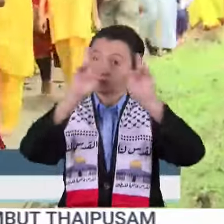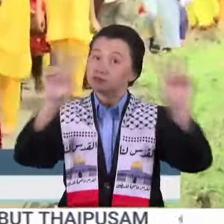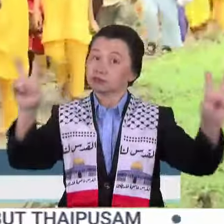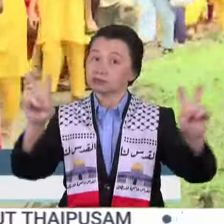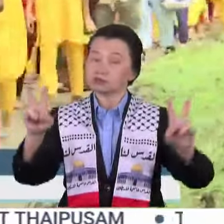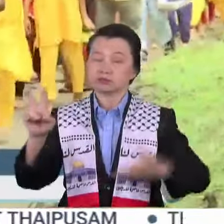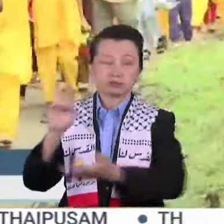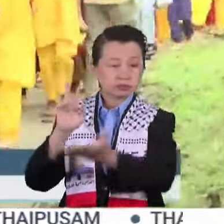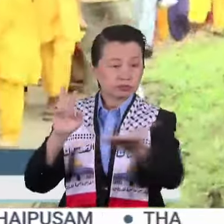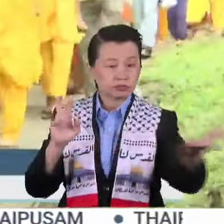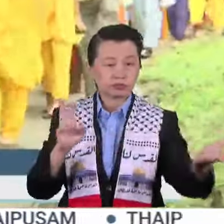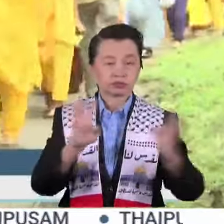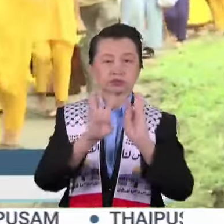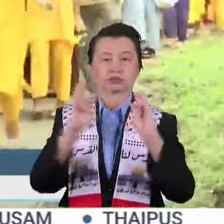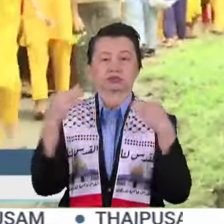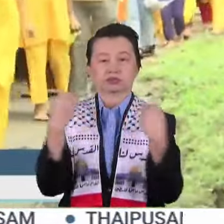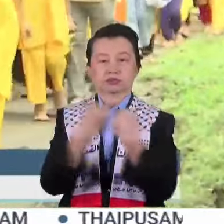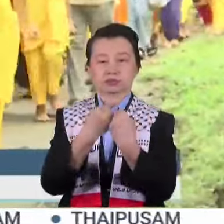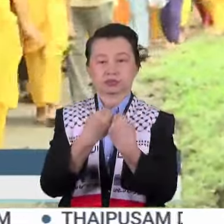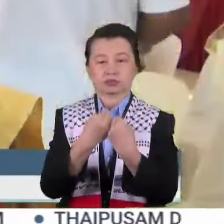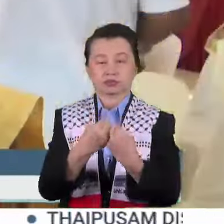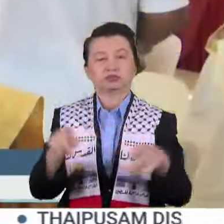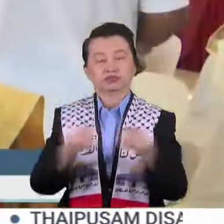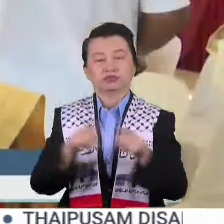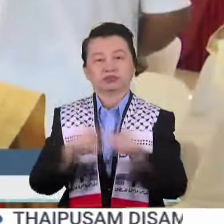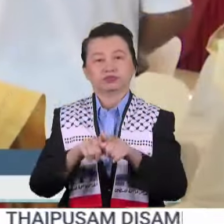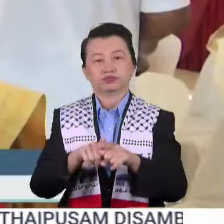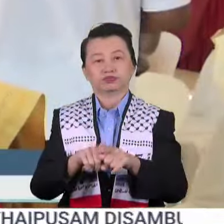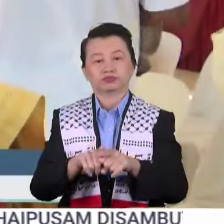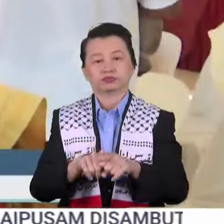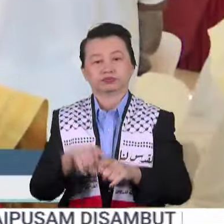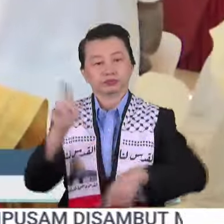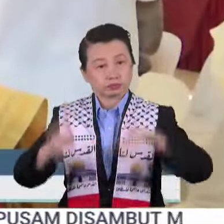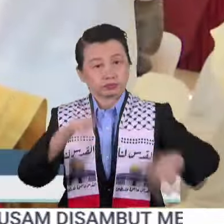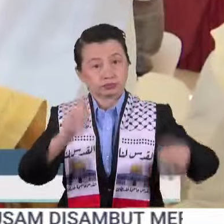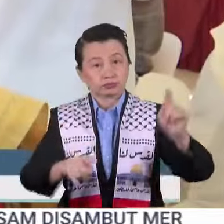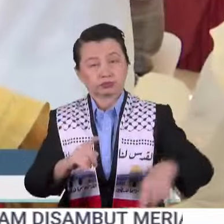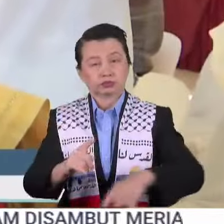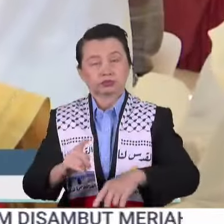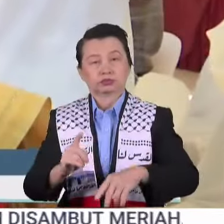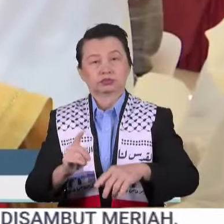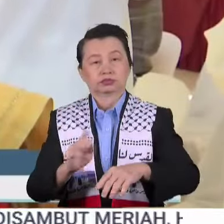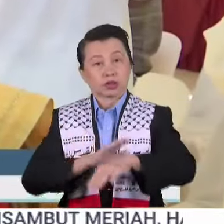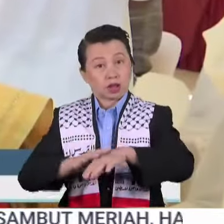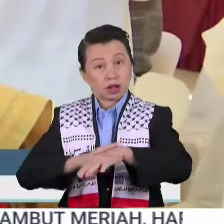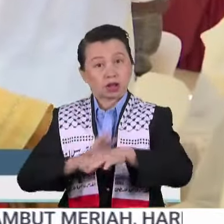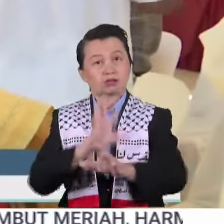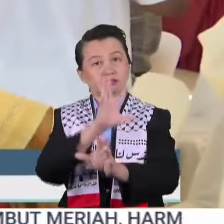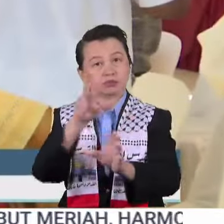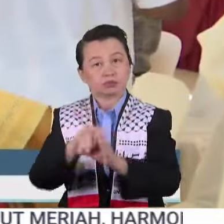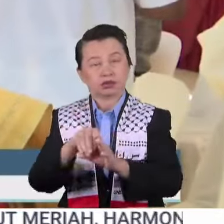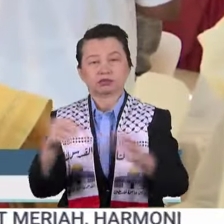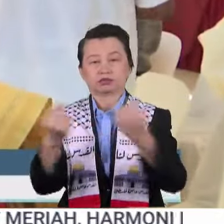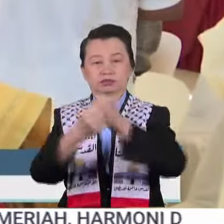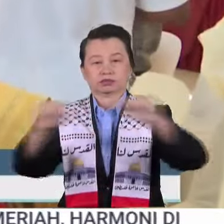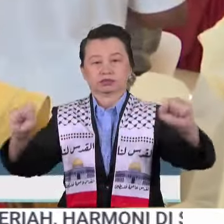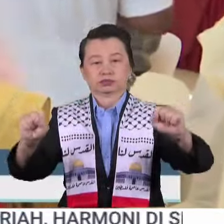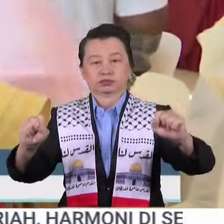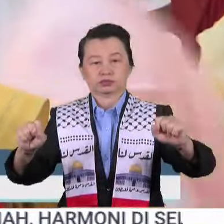in this masyarakat. Pelbagai kaum tetap terlibat dalam semua